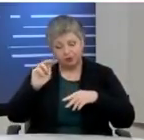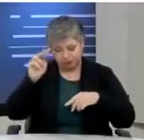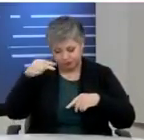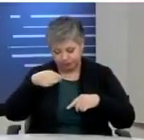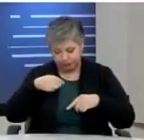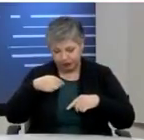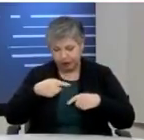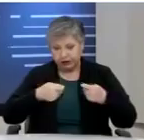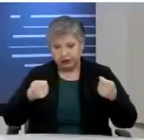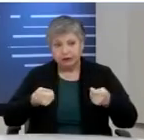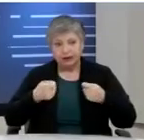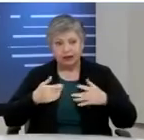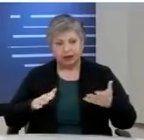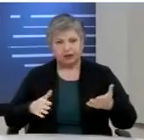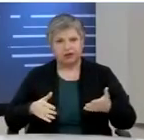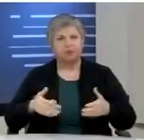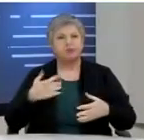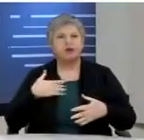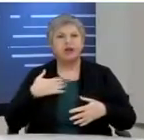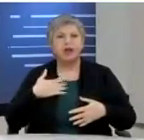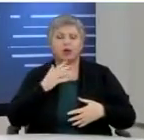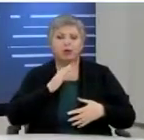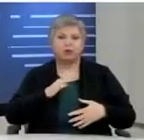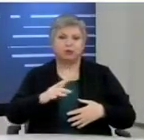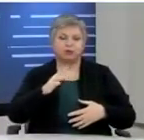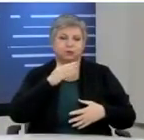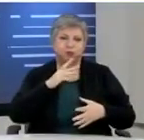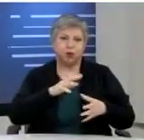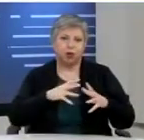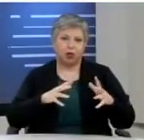Κλείνω, κυρίες και κύριοι συνάδελφοι, γιατί ήδη μακρηγόρησα πάρα πολύ.